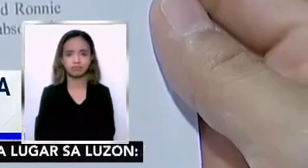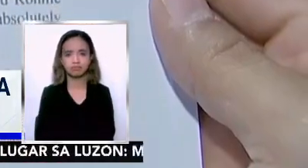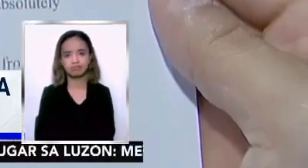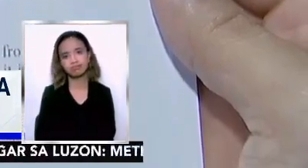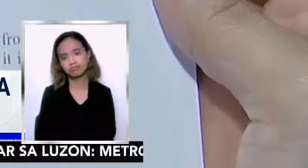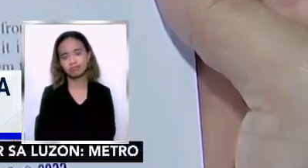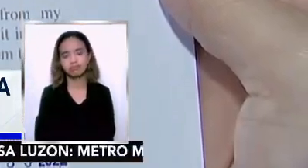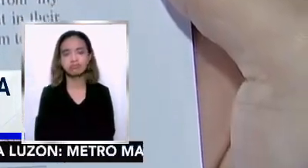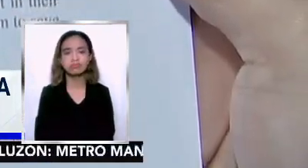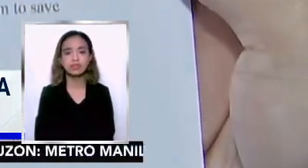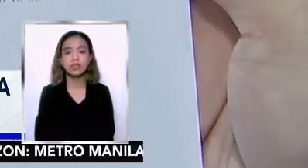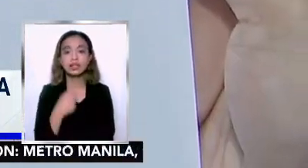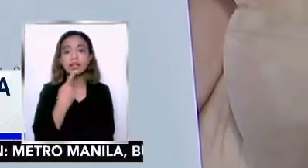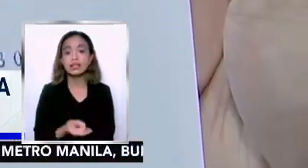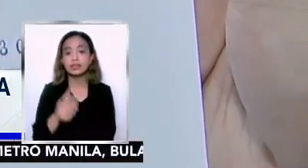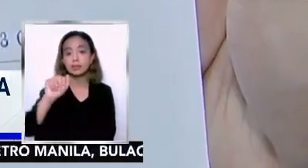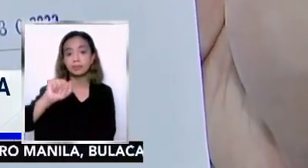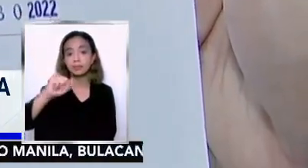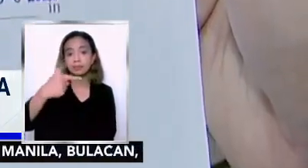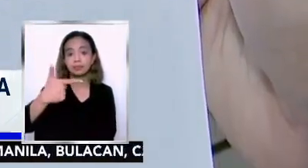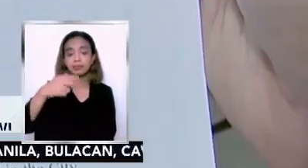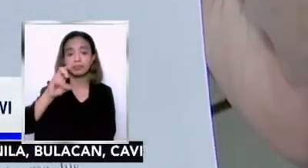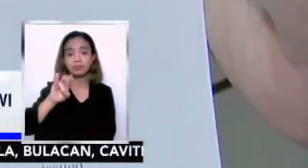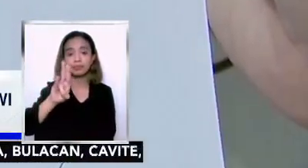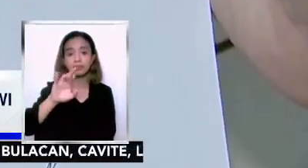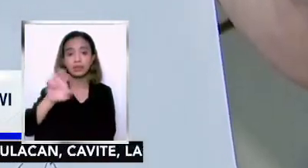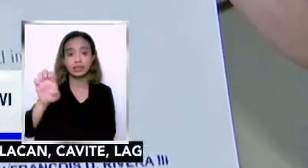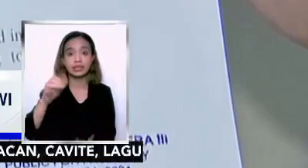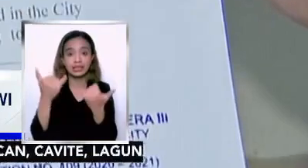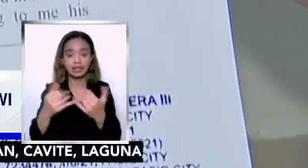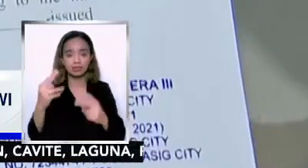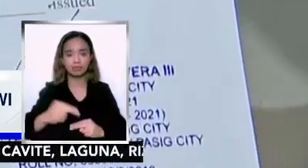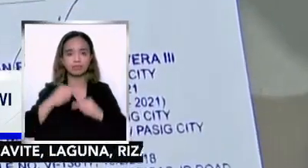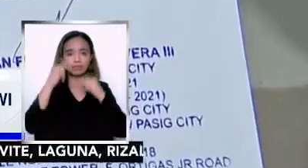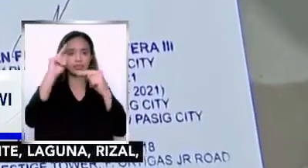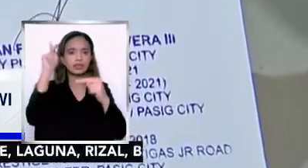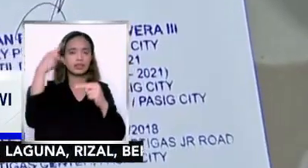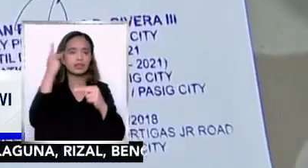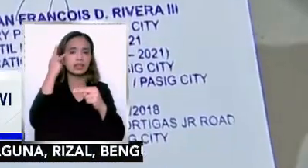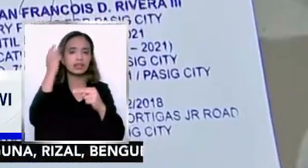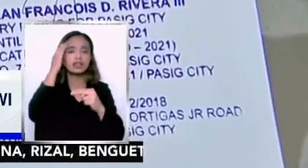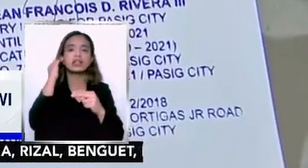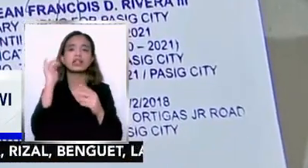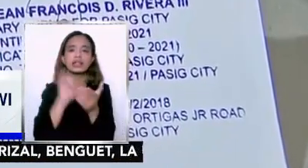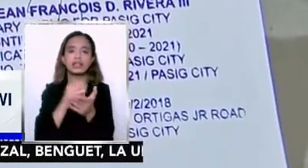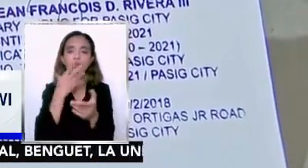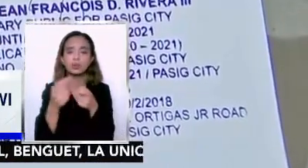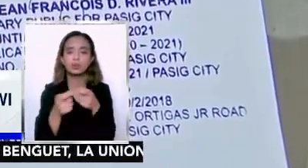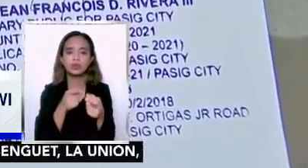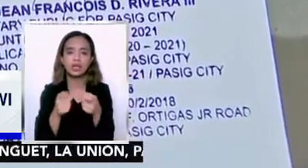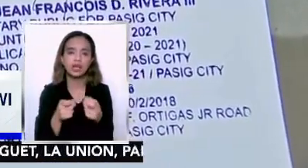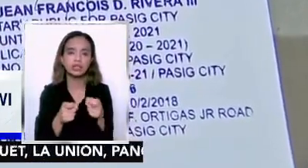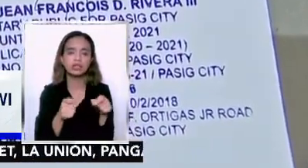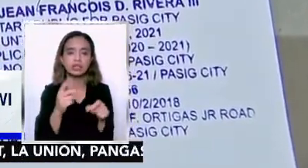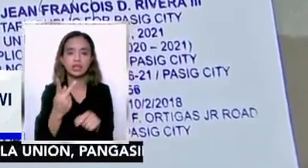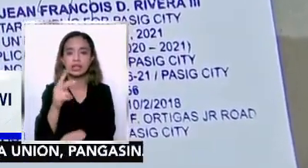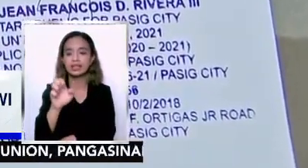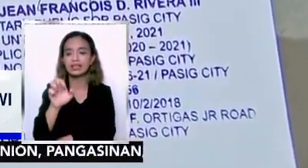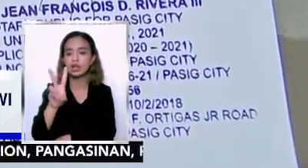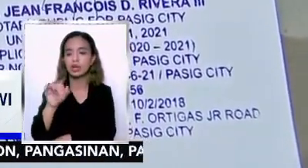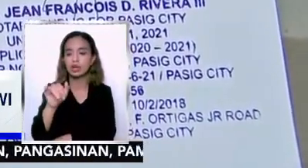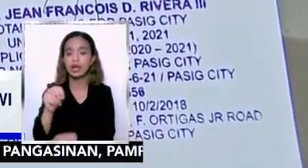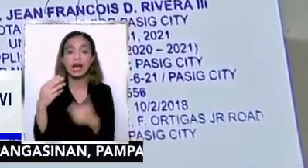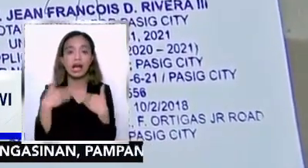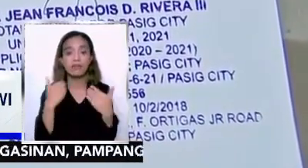Ayon kay Aguirre, mga kandidato raw ngayong eleksyon ang nasa likod ng retraction nila Kerwin Espinosa at Ragos. Meron din daw na iba pang witnesses